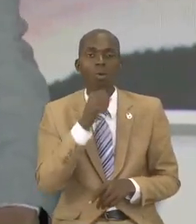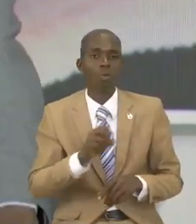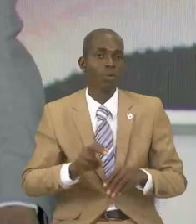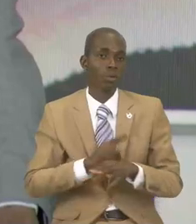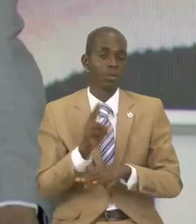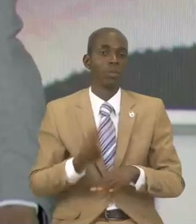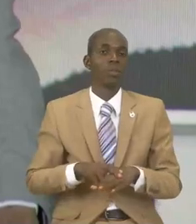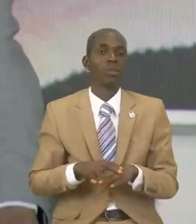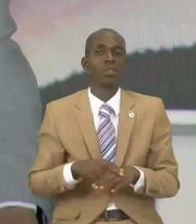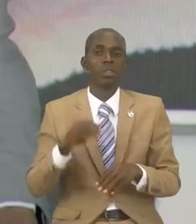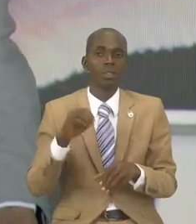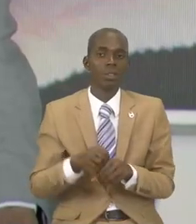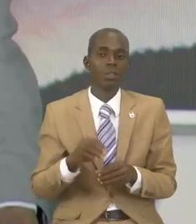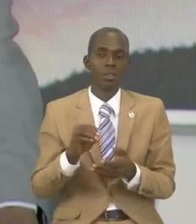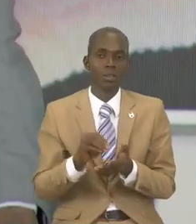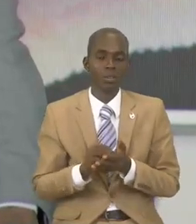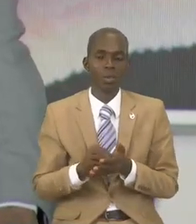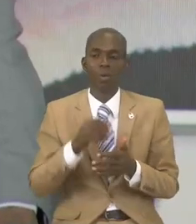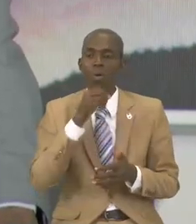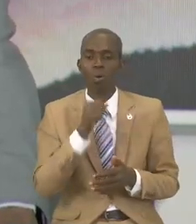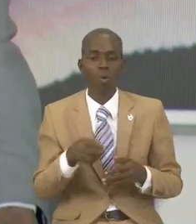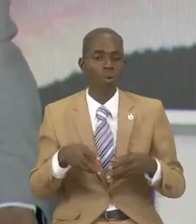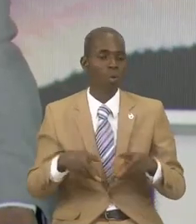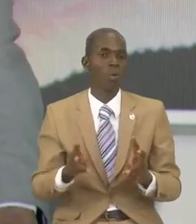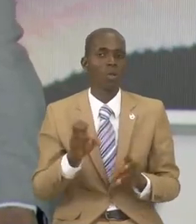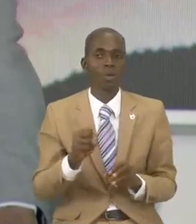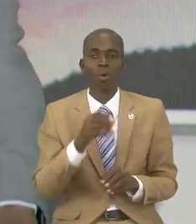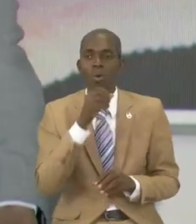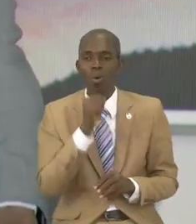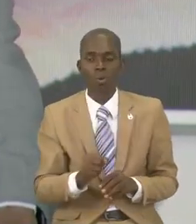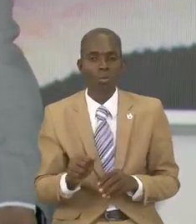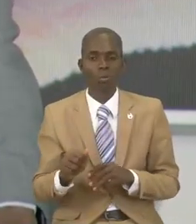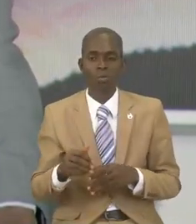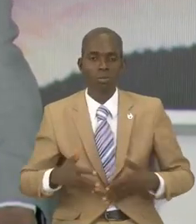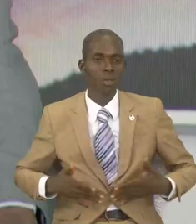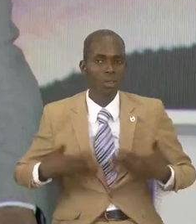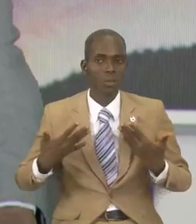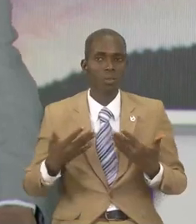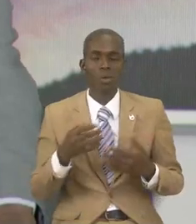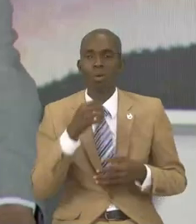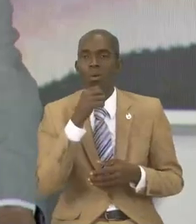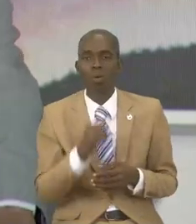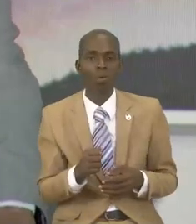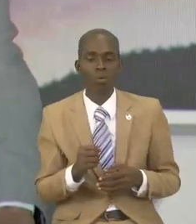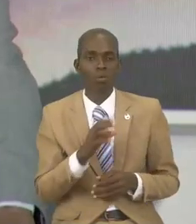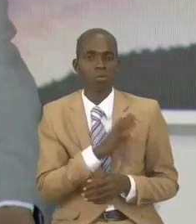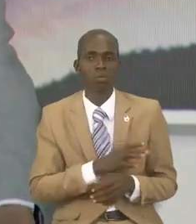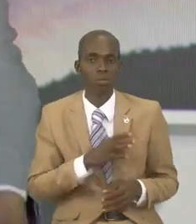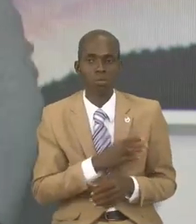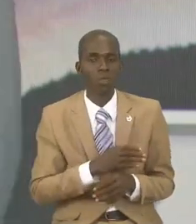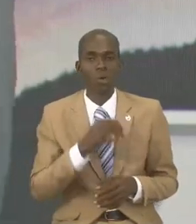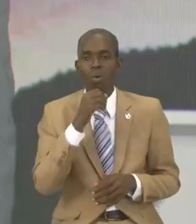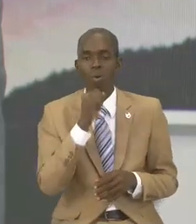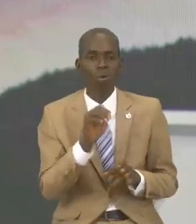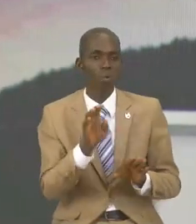homme, dans ses anciennes voies, dans ses anciens mensonges, dans son ancien style de vie,